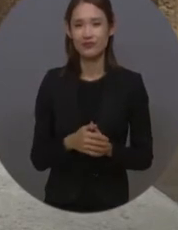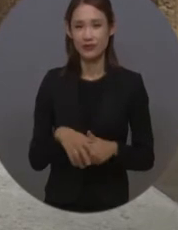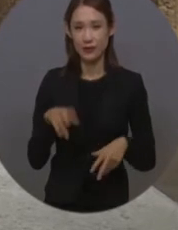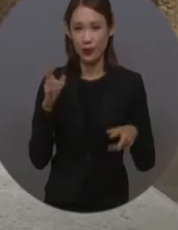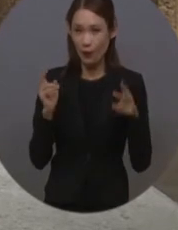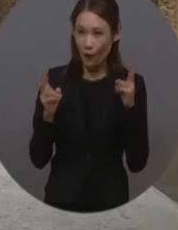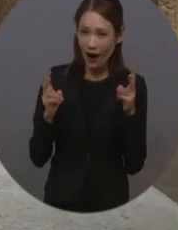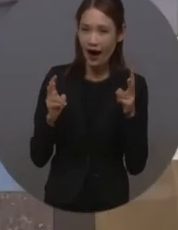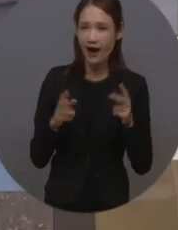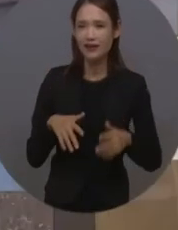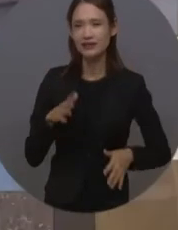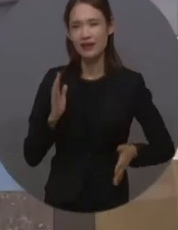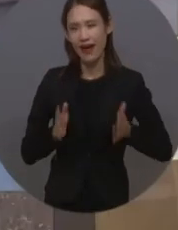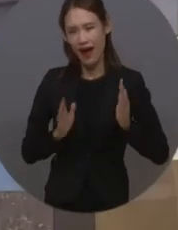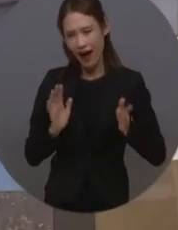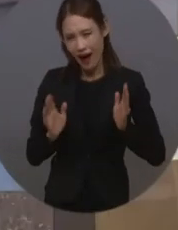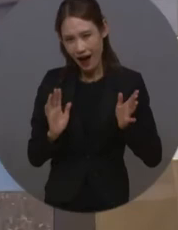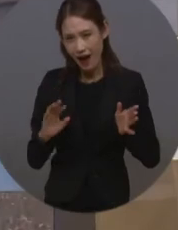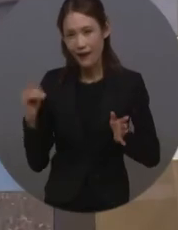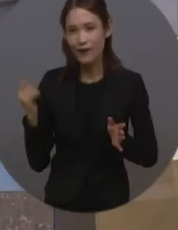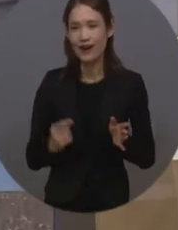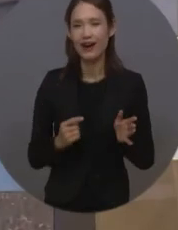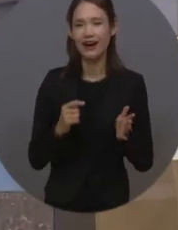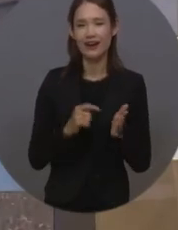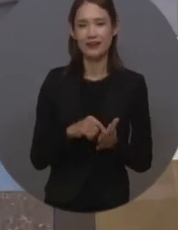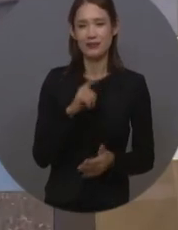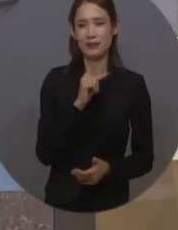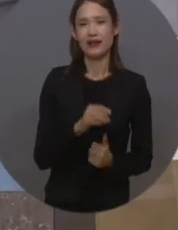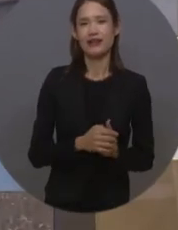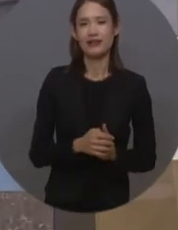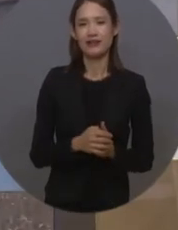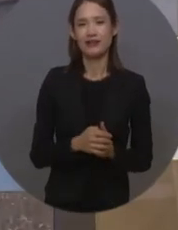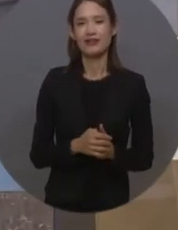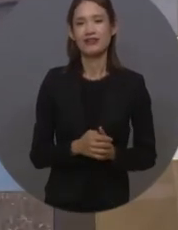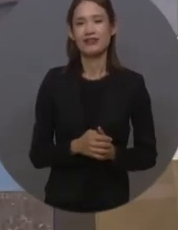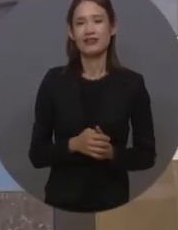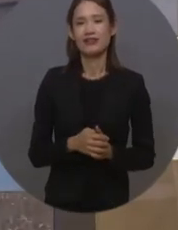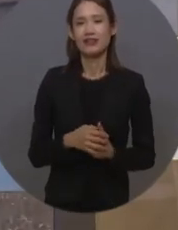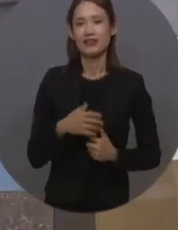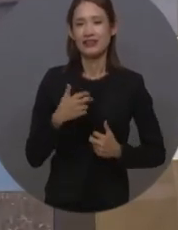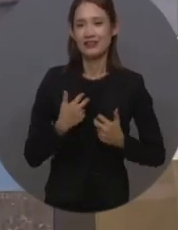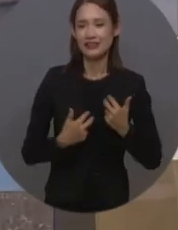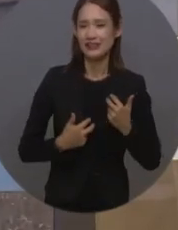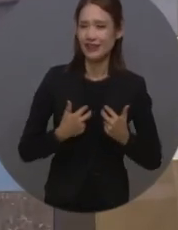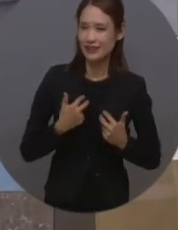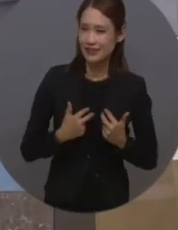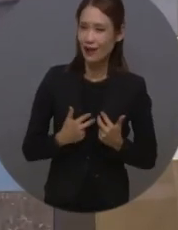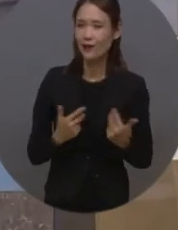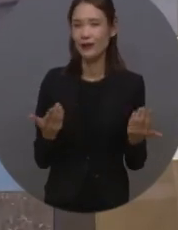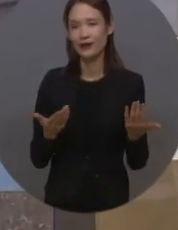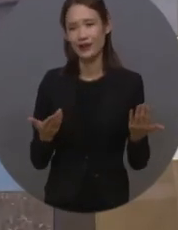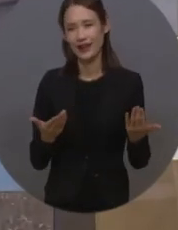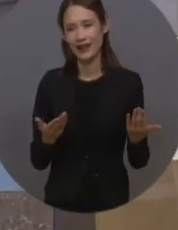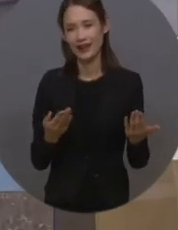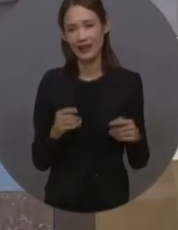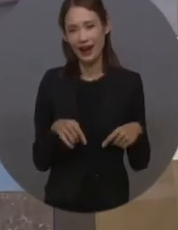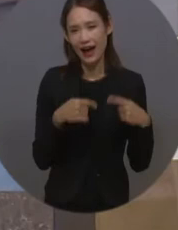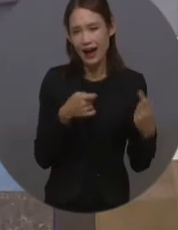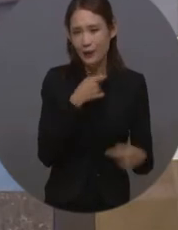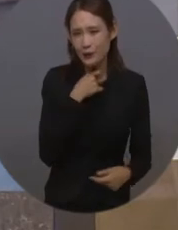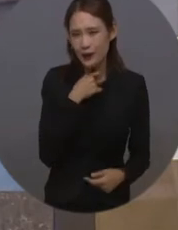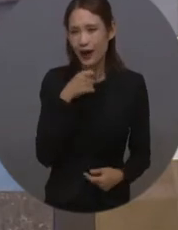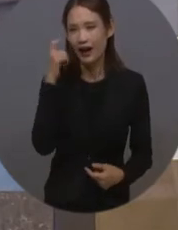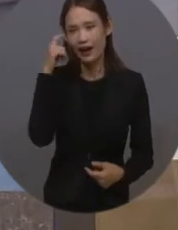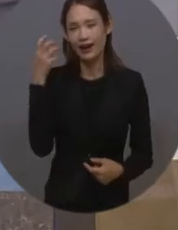회사를 뛰어서 네, 달려서 네. 갈 수 있는 회사라니. 네. 얼마나 또 그 일하시는 게 즐거우시면 또